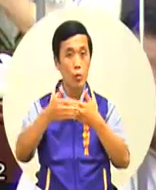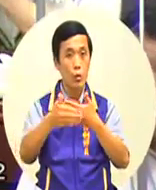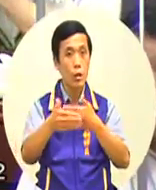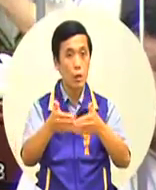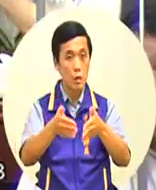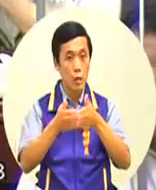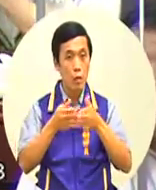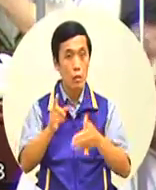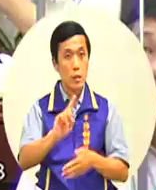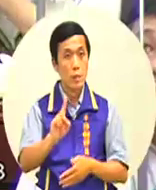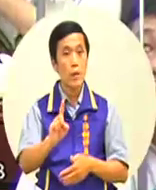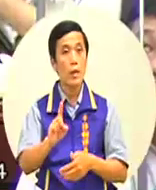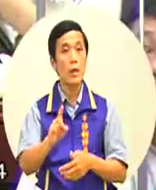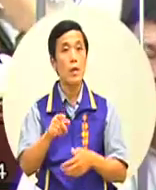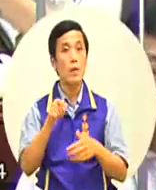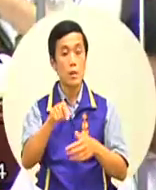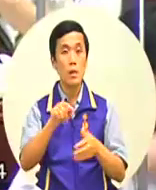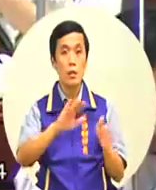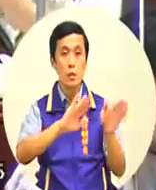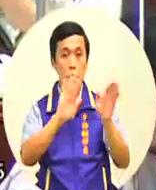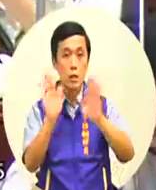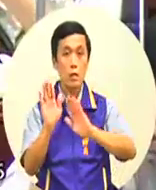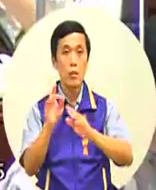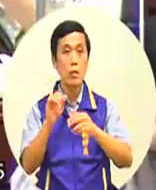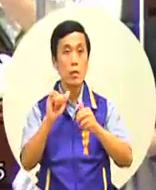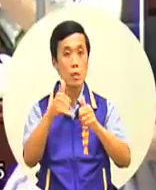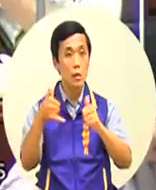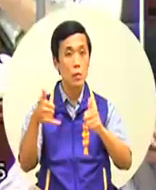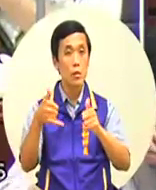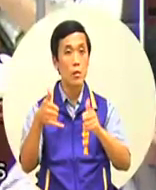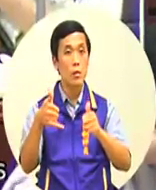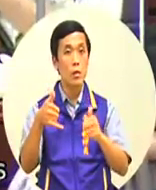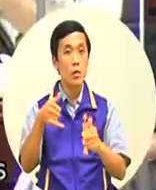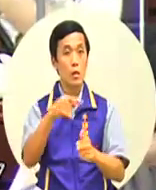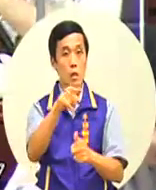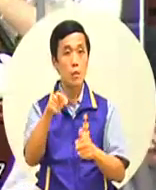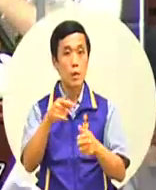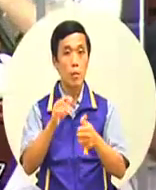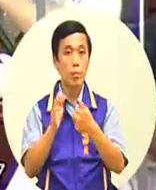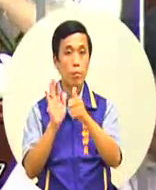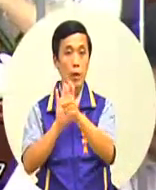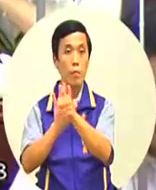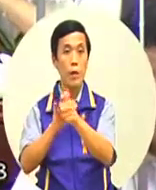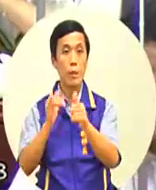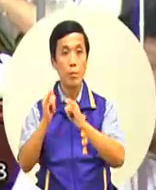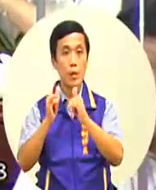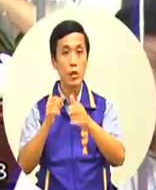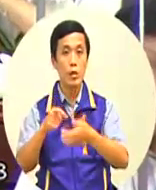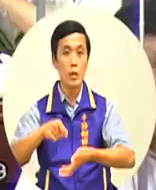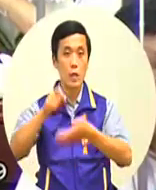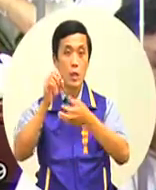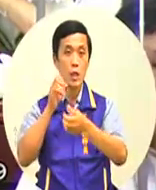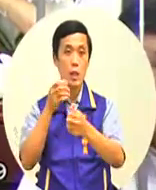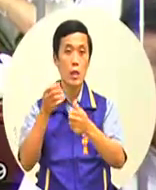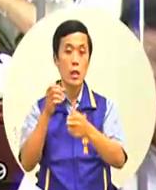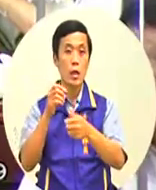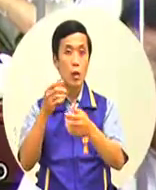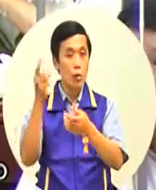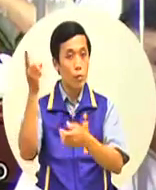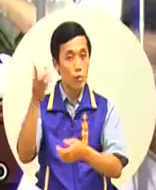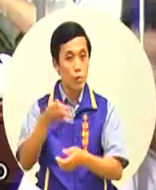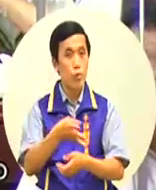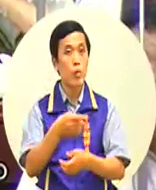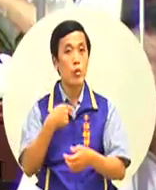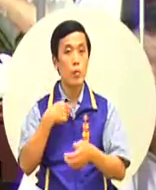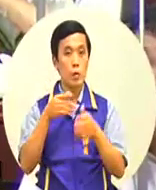啊，这部分当然议员也为民喉舌啊提了十几件。不过我们按照我们相关的作